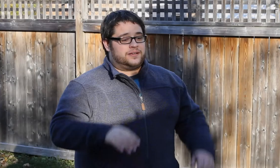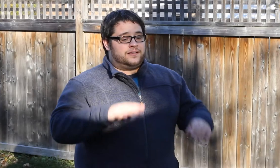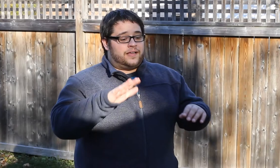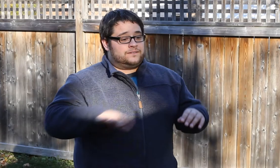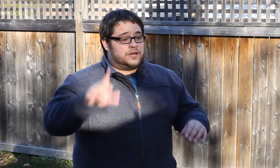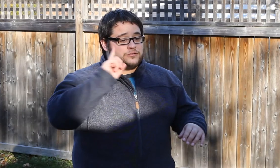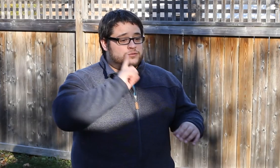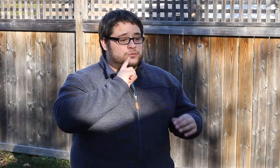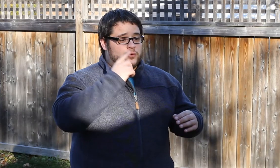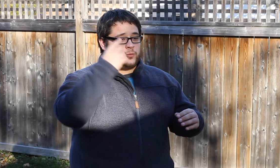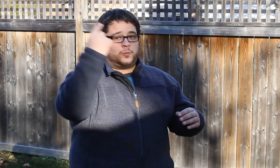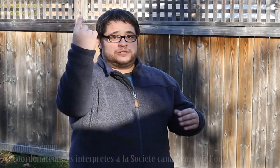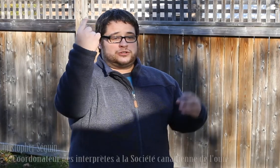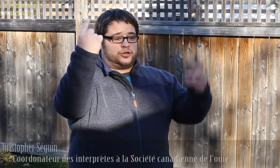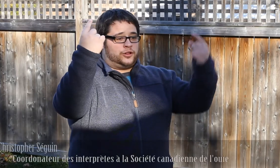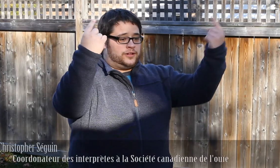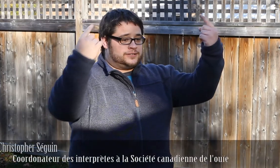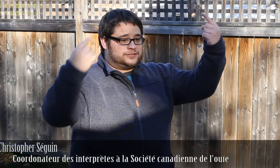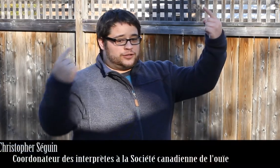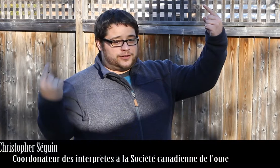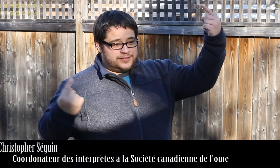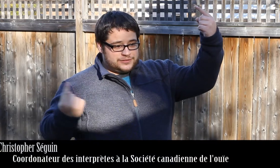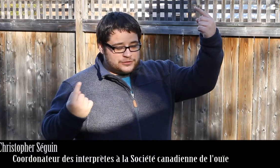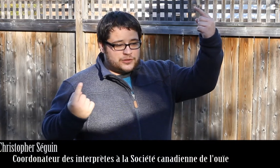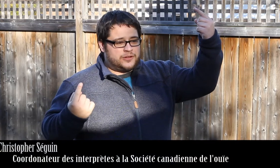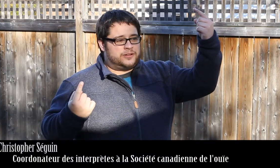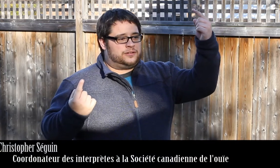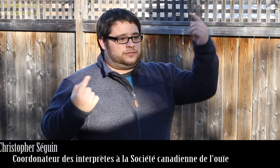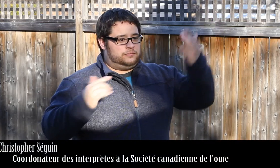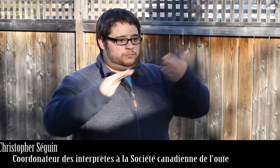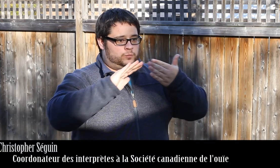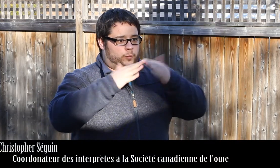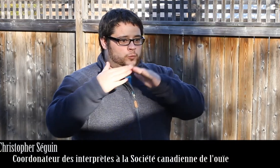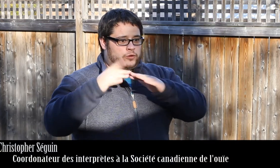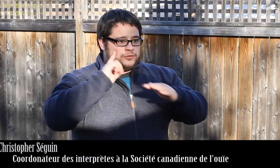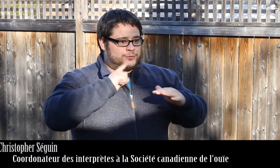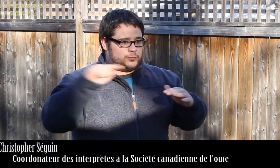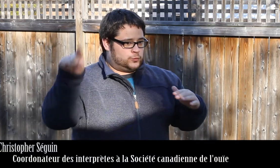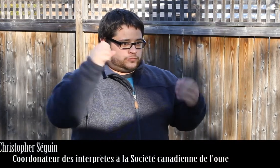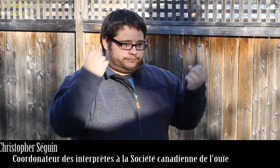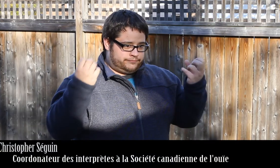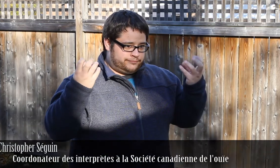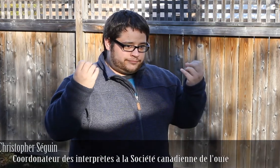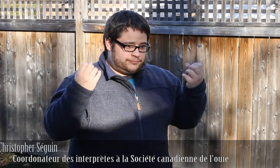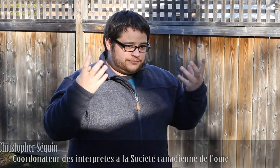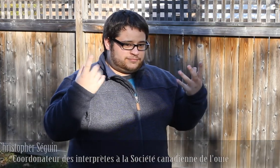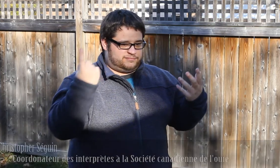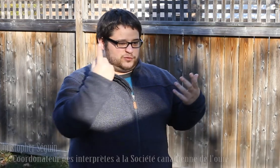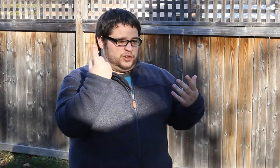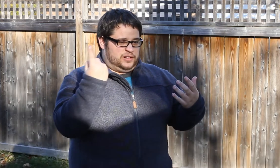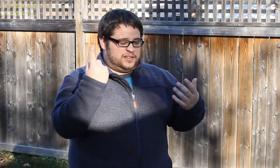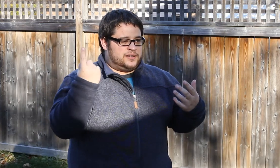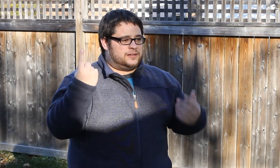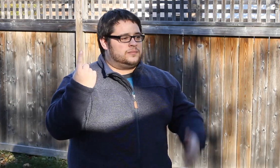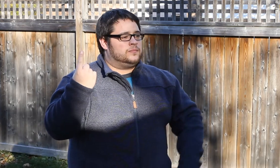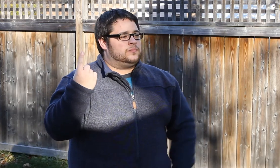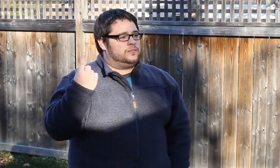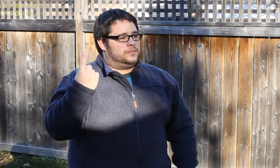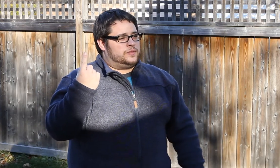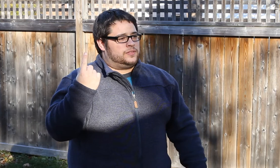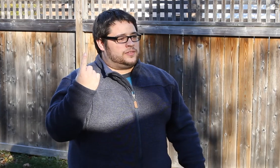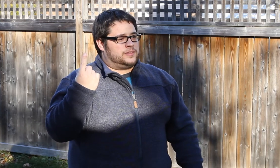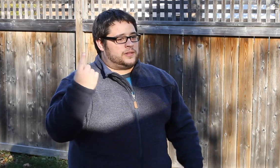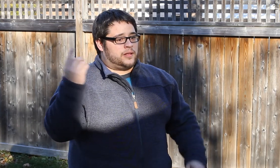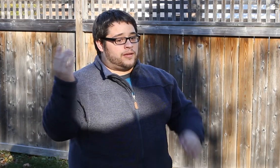Les enfants sourds qui vivent un peu partout isolés dans la province, ils n'ont pas accès à la communauté, ils sont vraiment isolés.